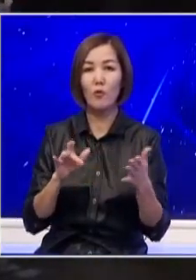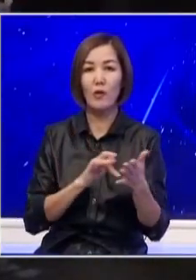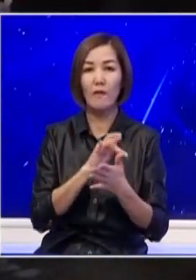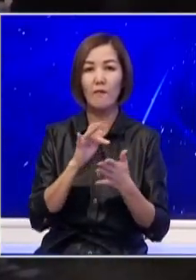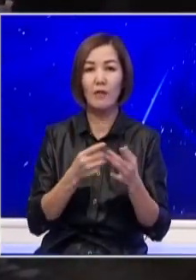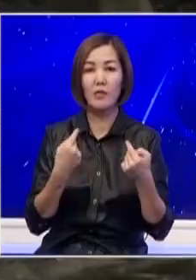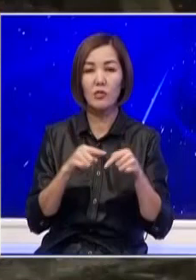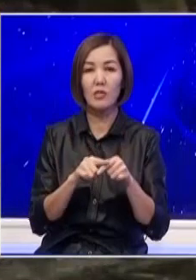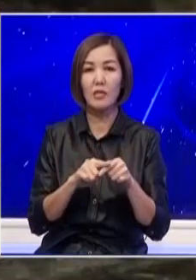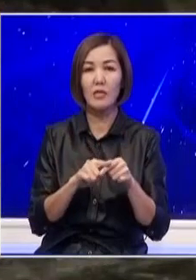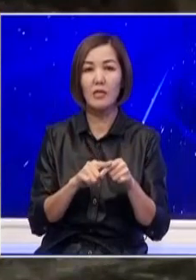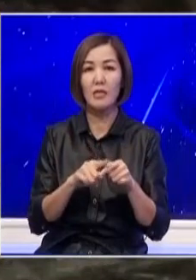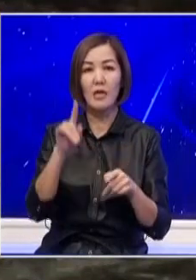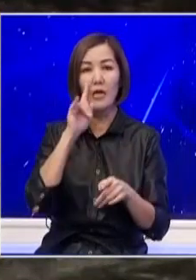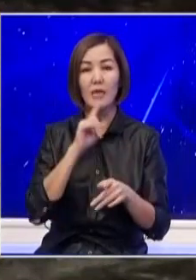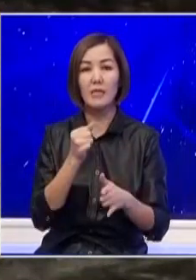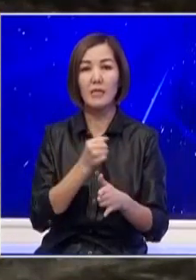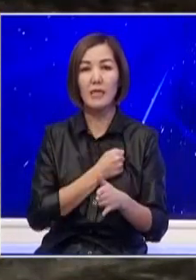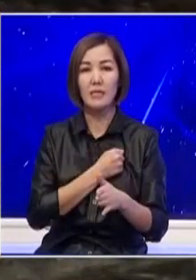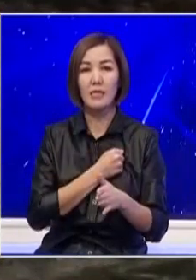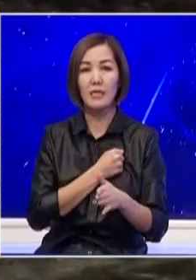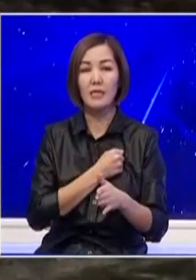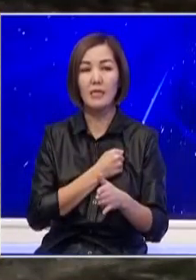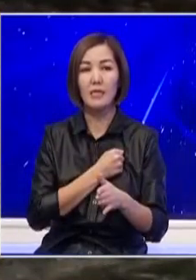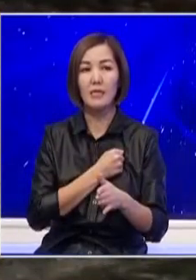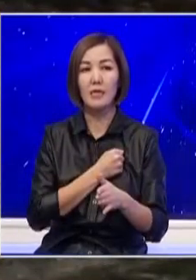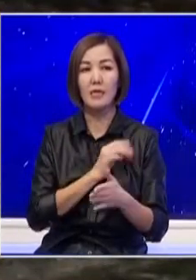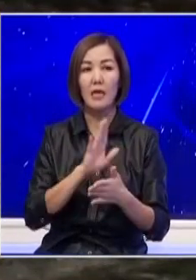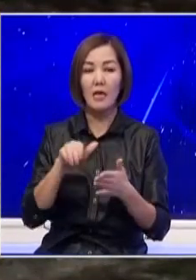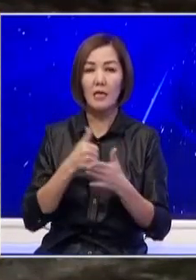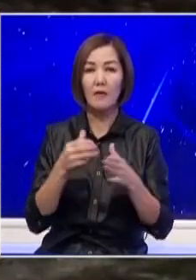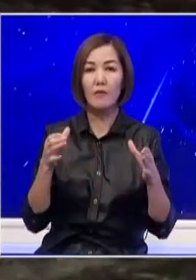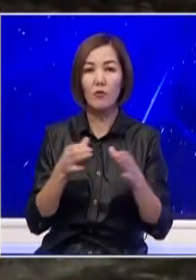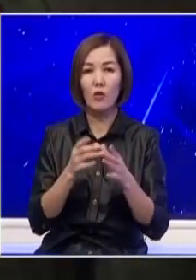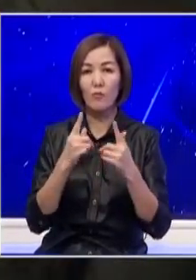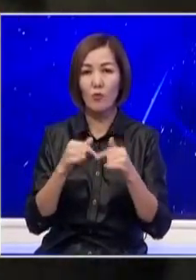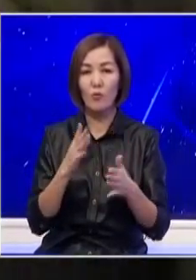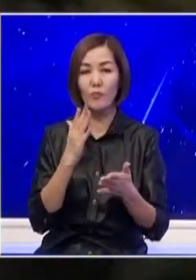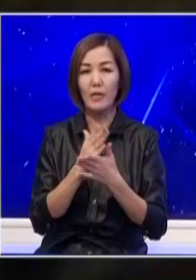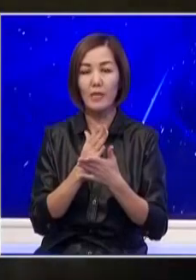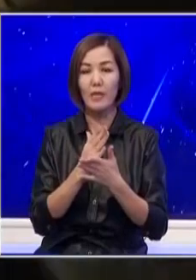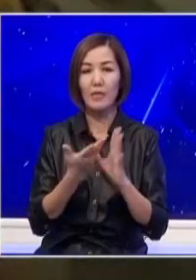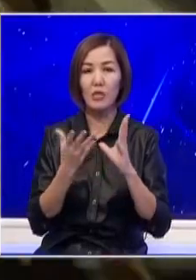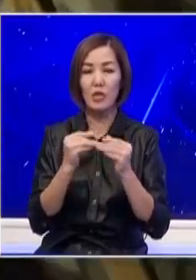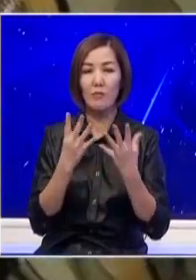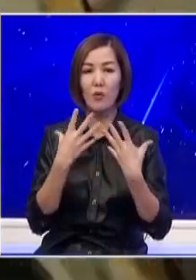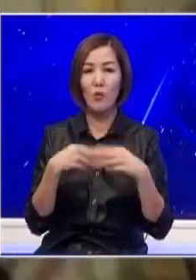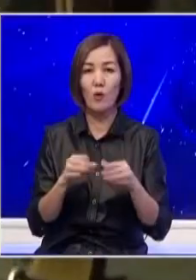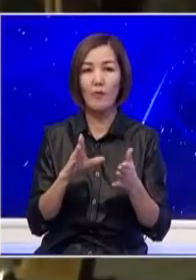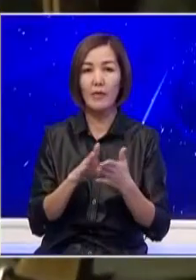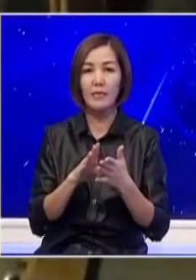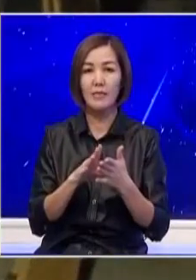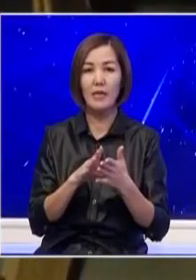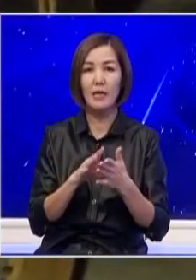саперлік бригадасы қазақстандық әскерлердің арасында алар орын ерекше әрі негізгі құрамның бірі болып есептеледі. Жалпы қоғам арасында осы қызметтегілер мина